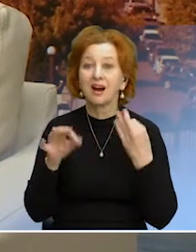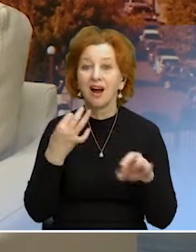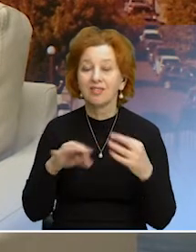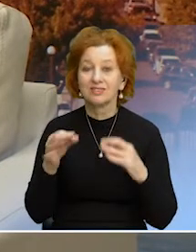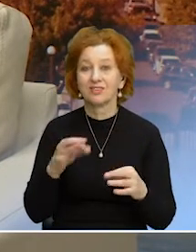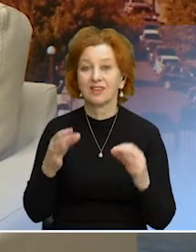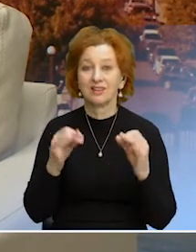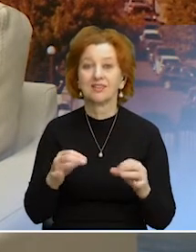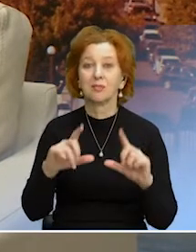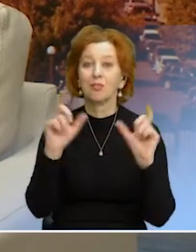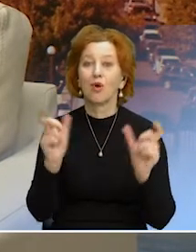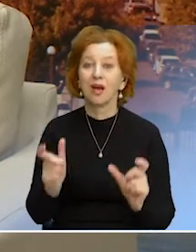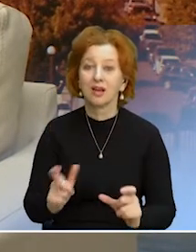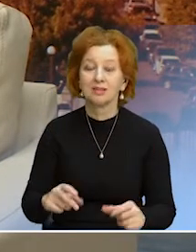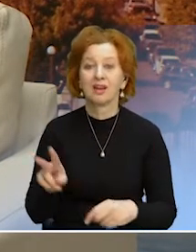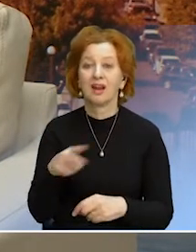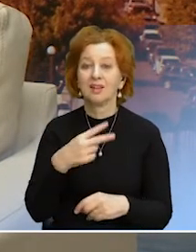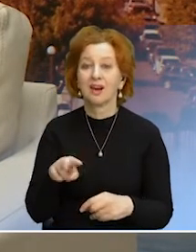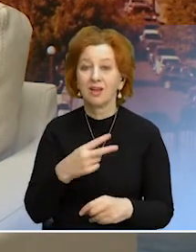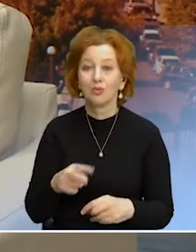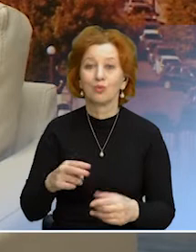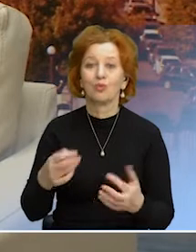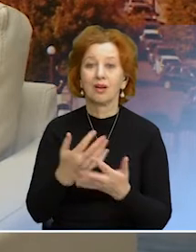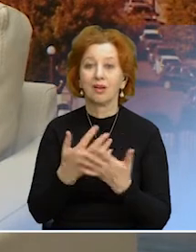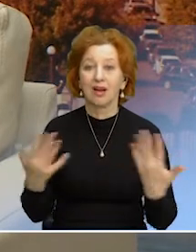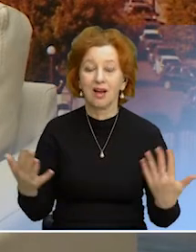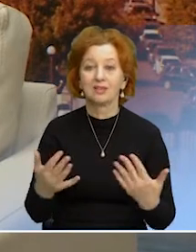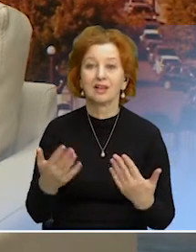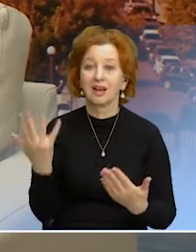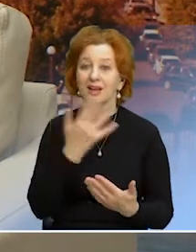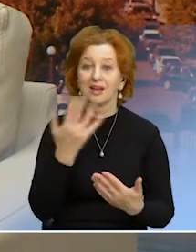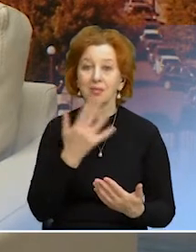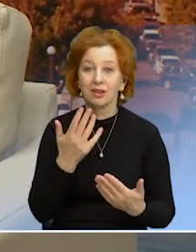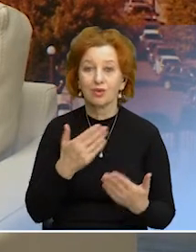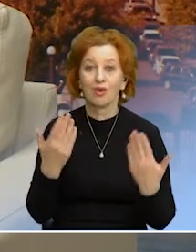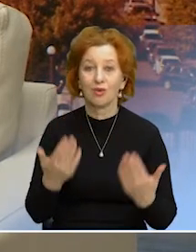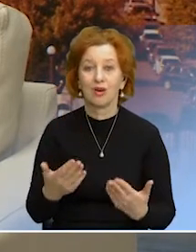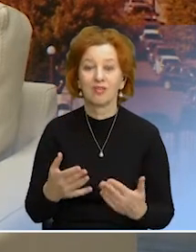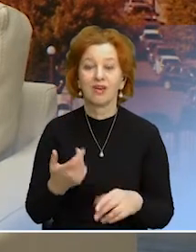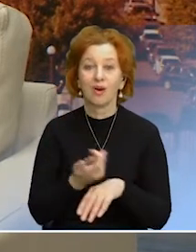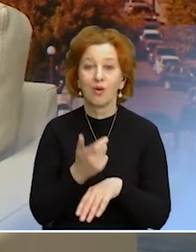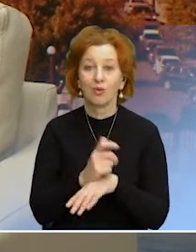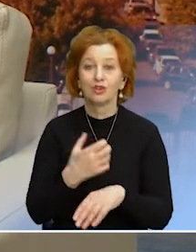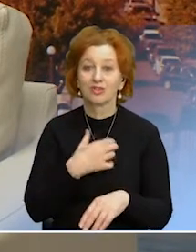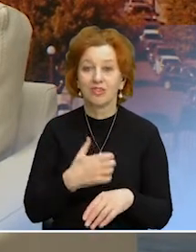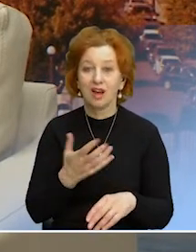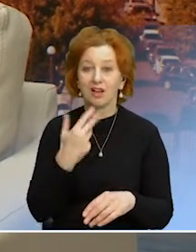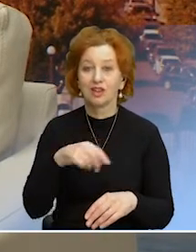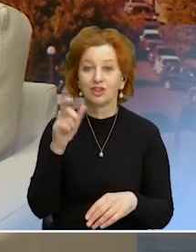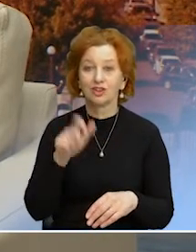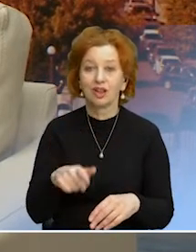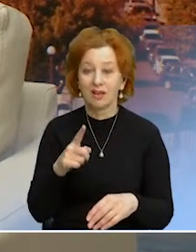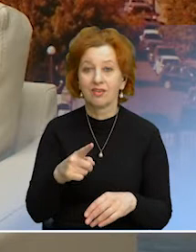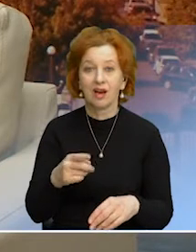классической поэзии, литературы, из нашего классического кинематографа. Это очень важно. Когда в